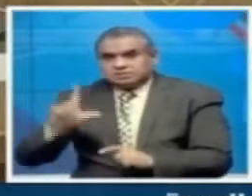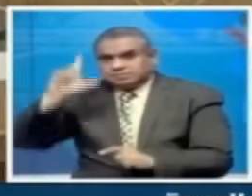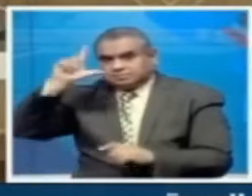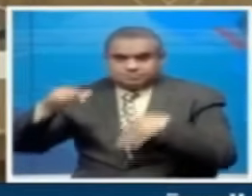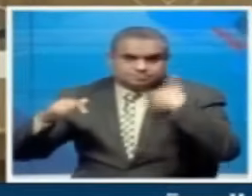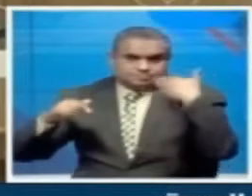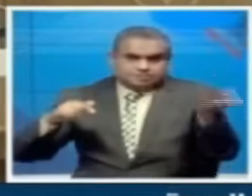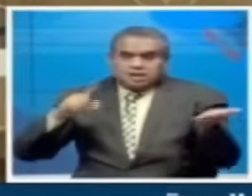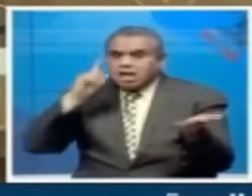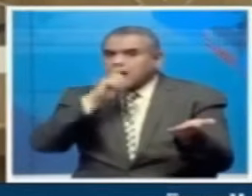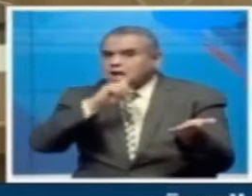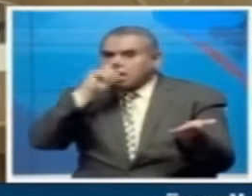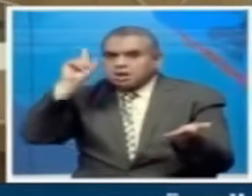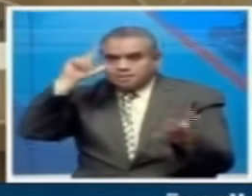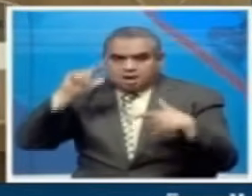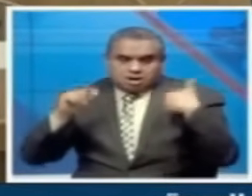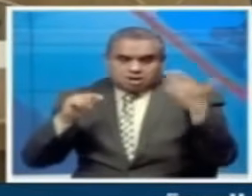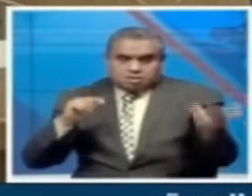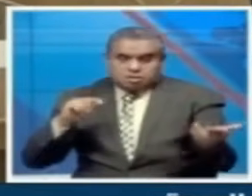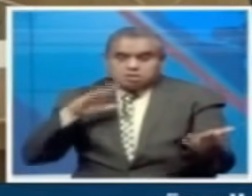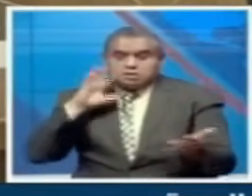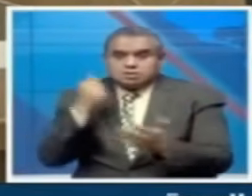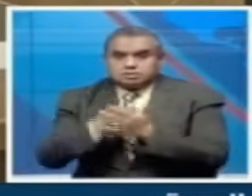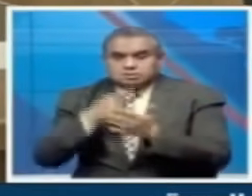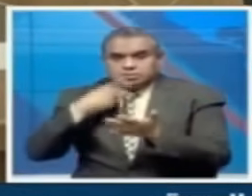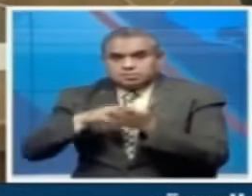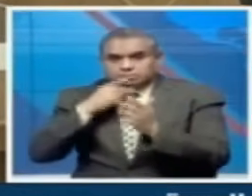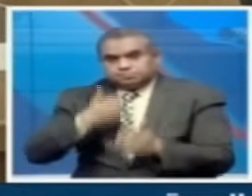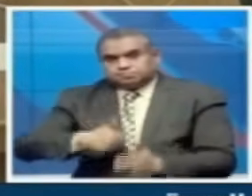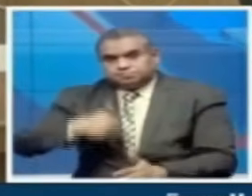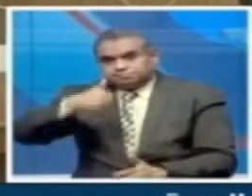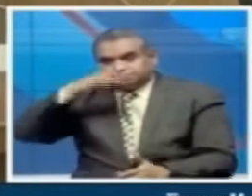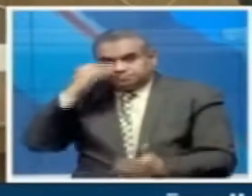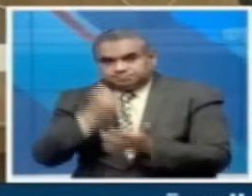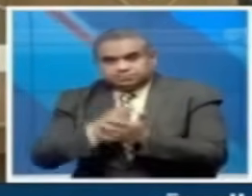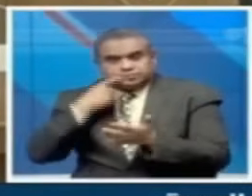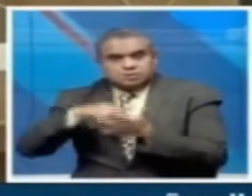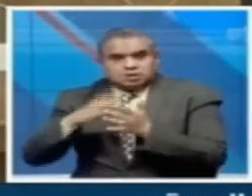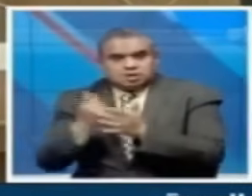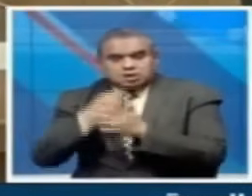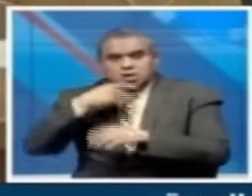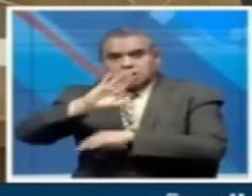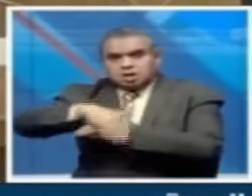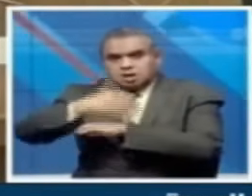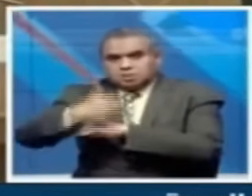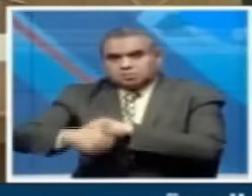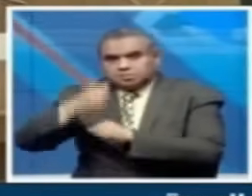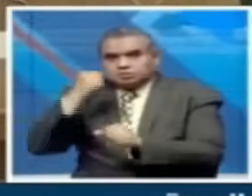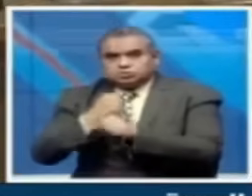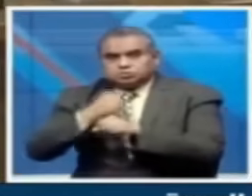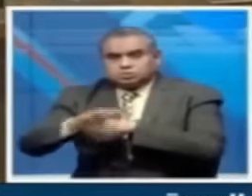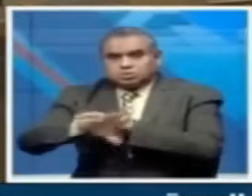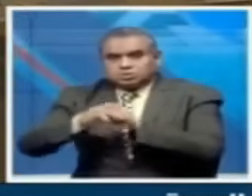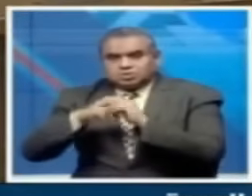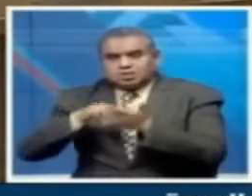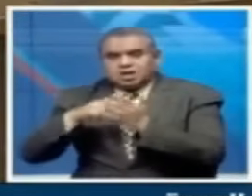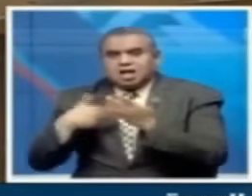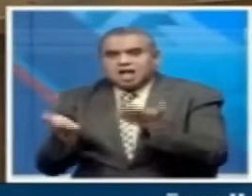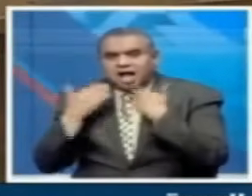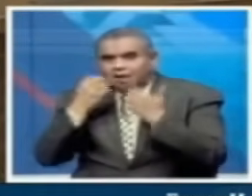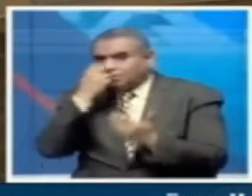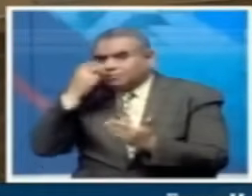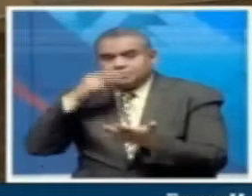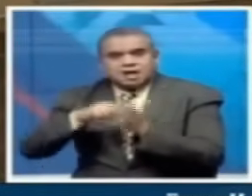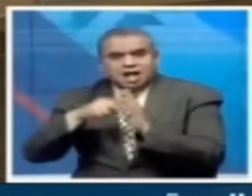إلى الإمارات، واستعرادا لقصص النجاح المصرية على المستوى الوطني في التعامل مع قضية التغيرات